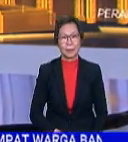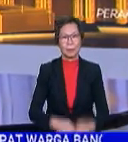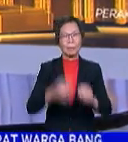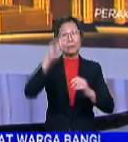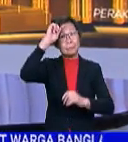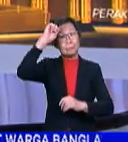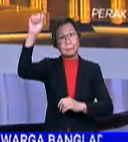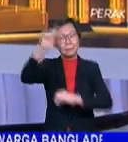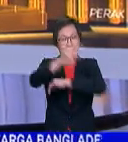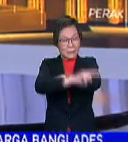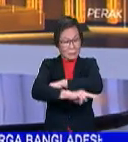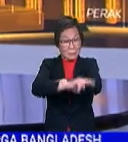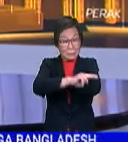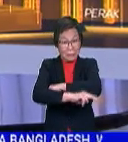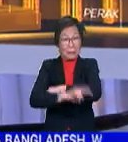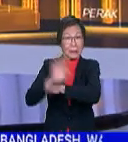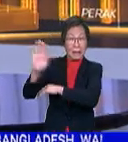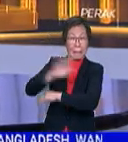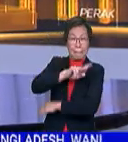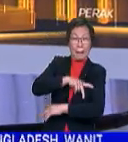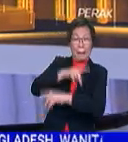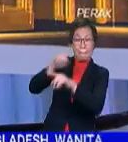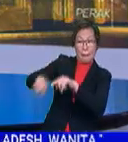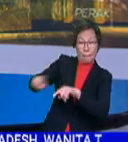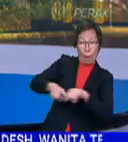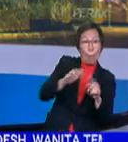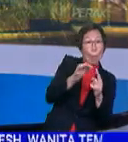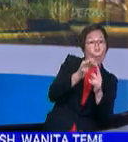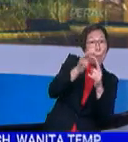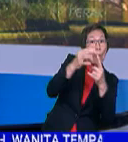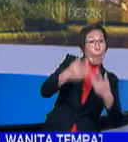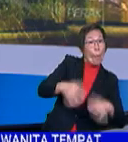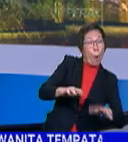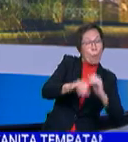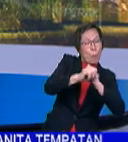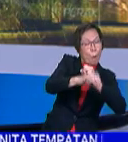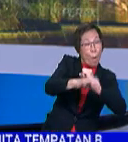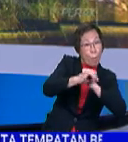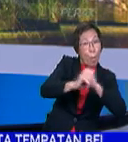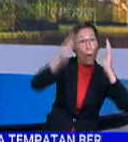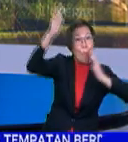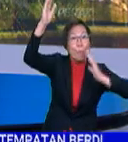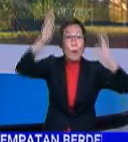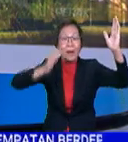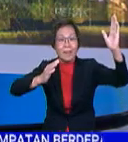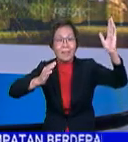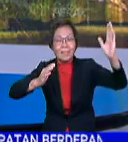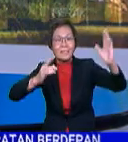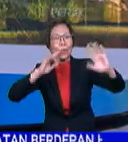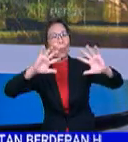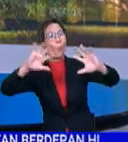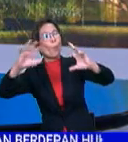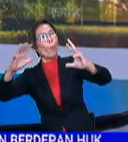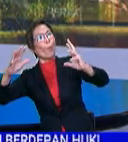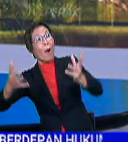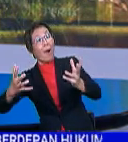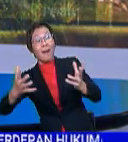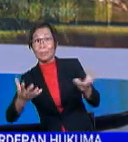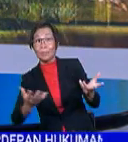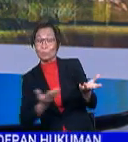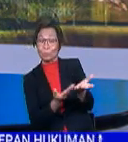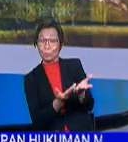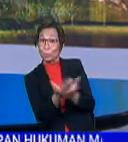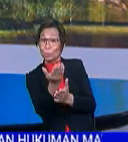Di Terengganu, negeri yang memiliki pelbagai keunikan berjaya mempromosikan Malaysia ke mata dunia. Ia secara